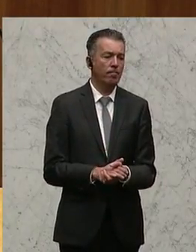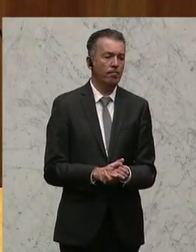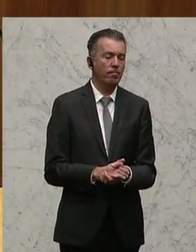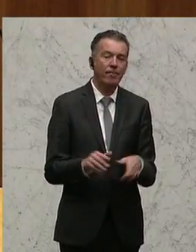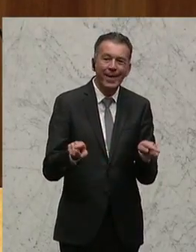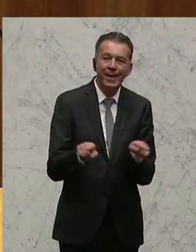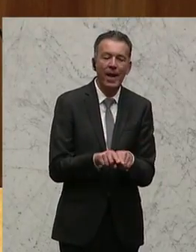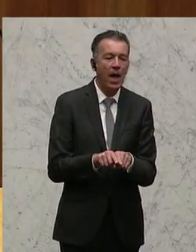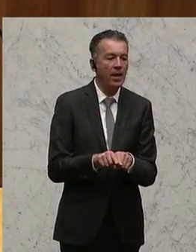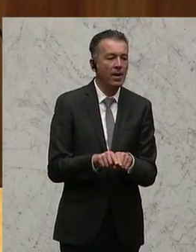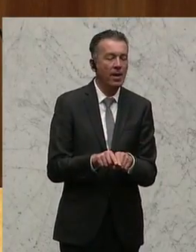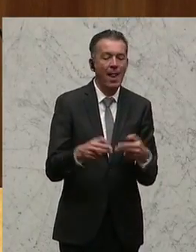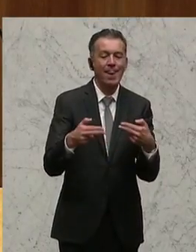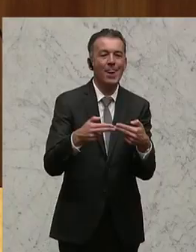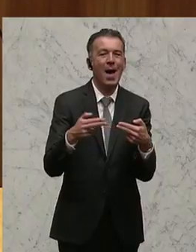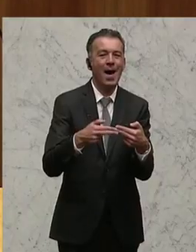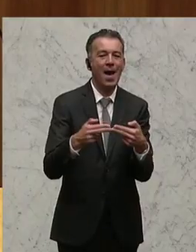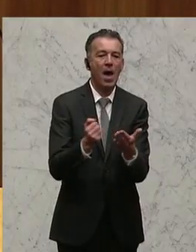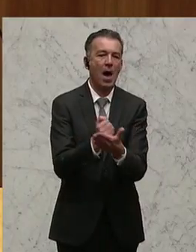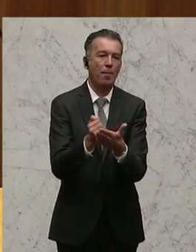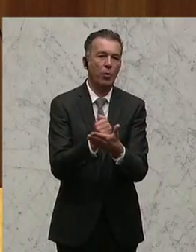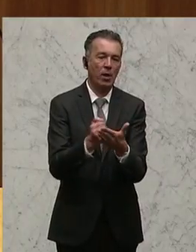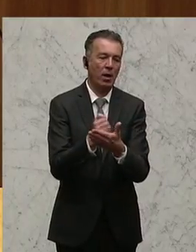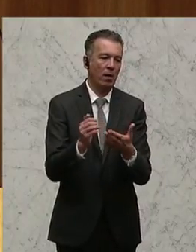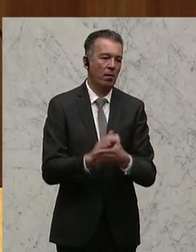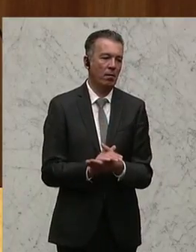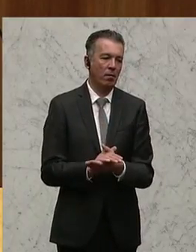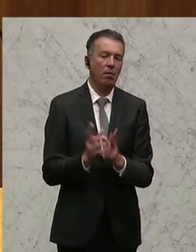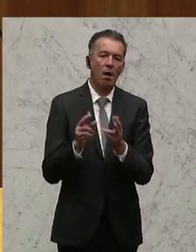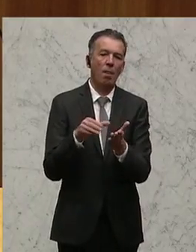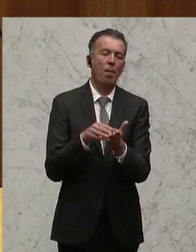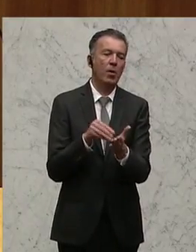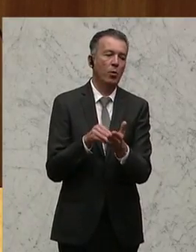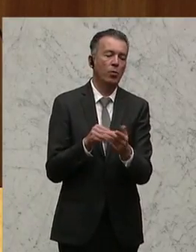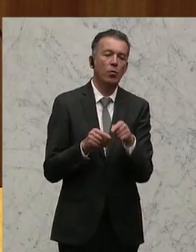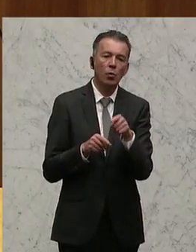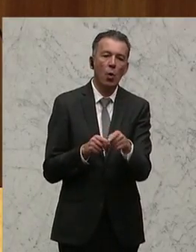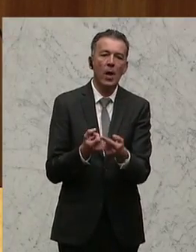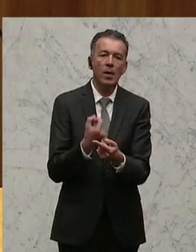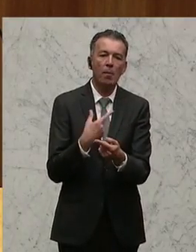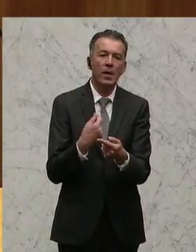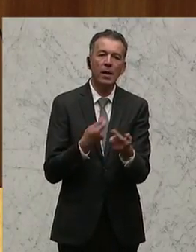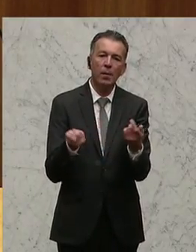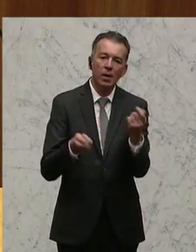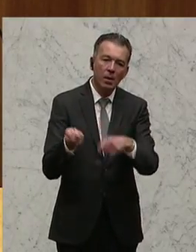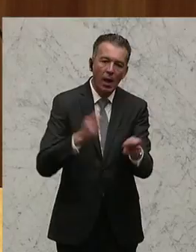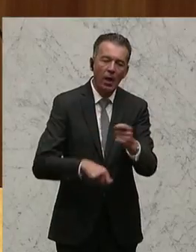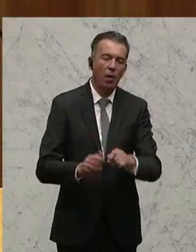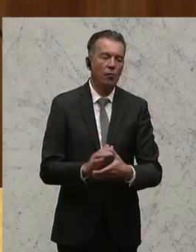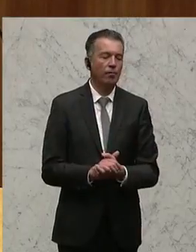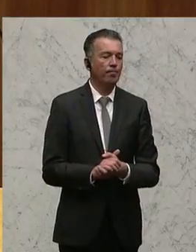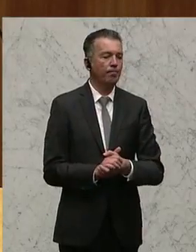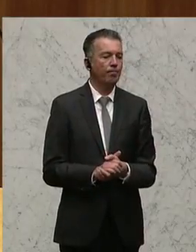dann gleich die naheliegende Apotheke benutzen können, ihre Medikamente dort zu kaufen, zu